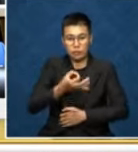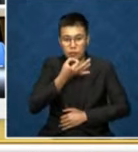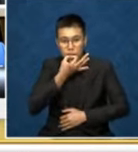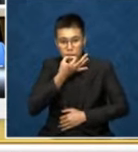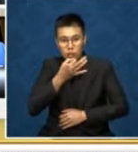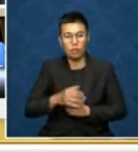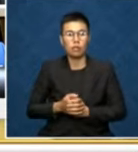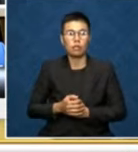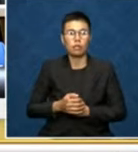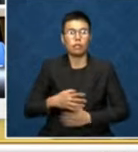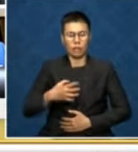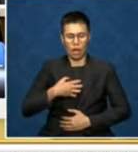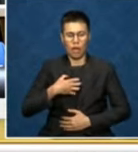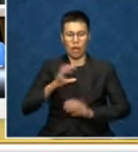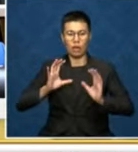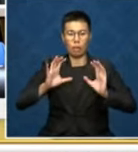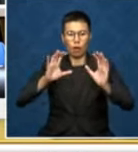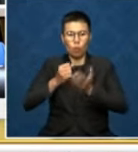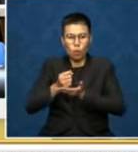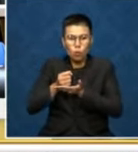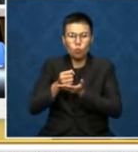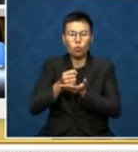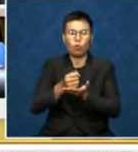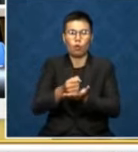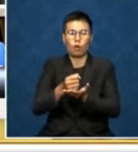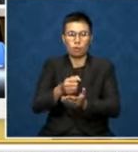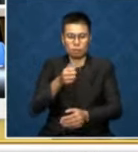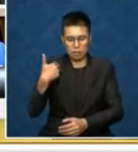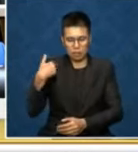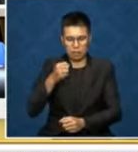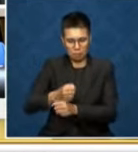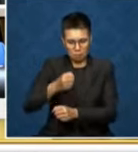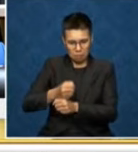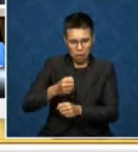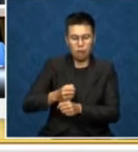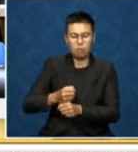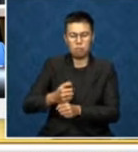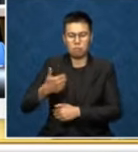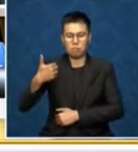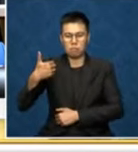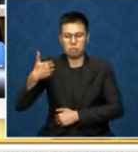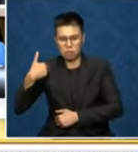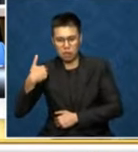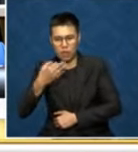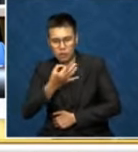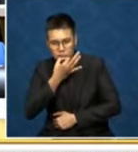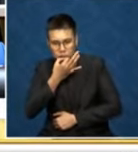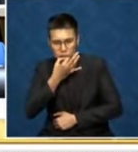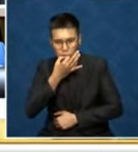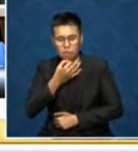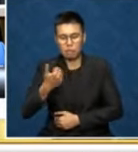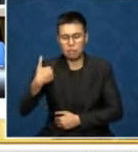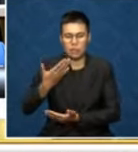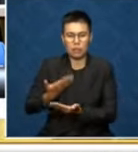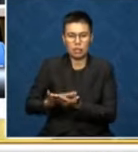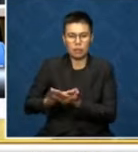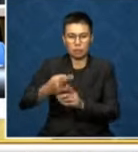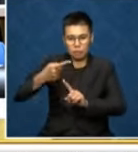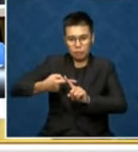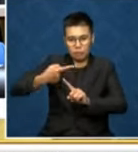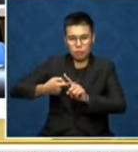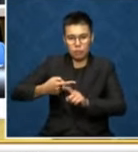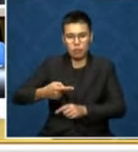าลชุดนี้ไปช่วยไปโอบรัดเขาหน่อยได้ไหมครับท่านประธานให้เขาได้มีที่ยืนให้เขามีที่ทำกินนะครับประทังชีวิตในฐานะที่เป็น